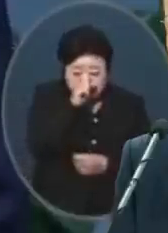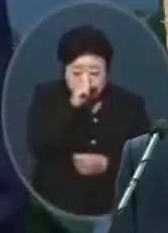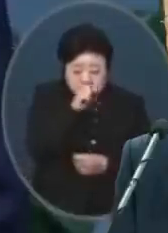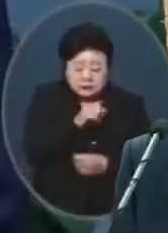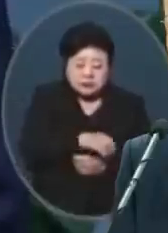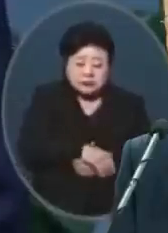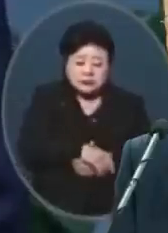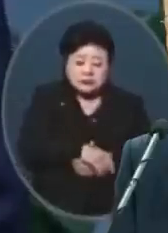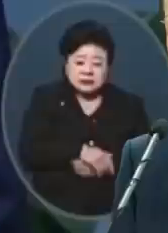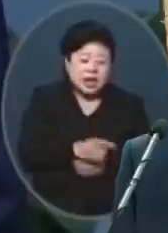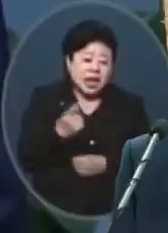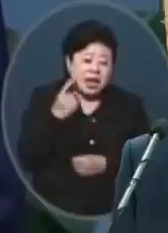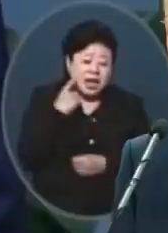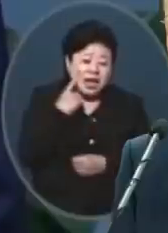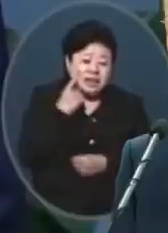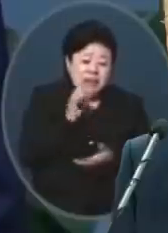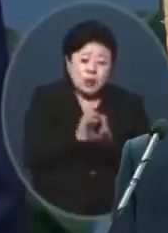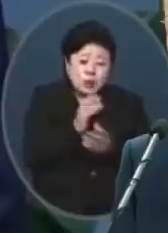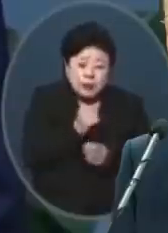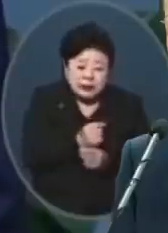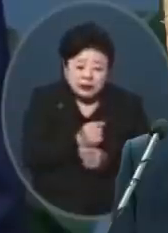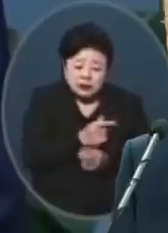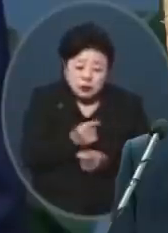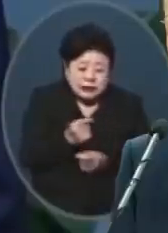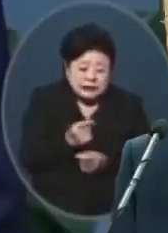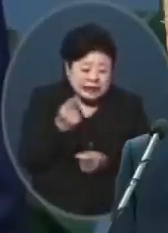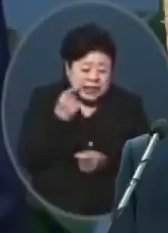맞는 것처럼 가짜를 만들어서